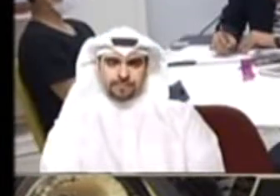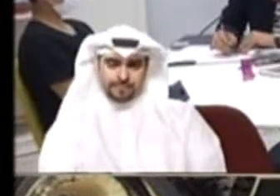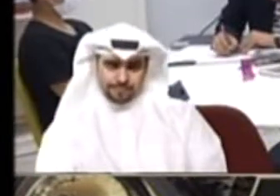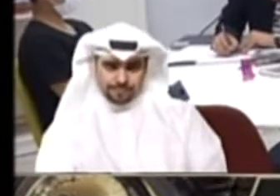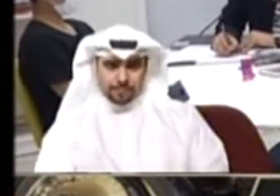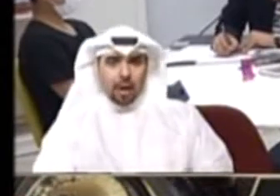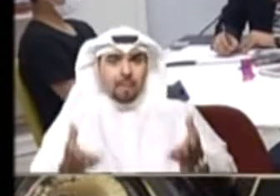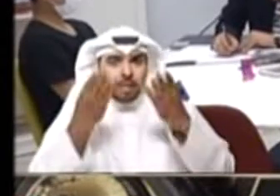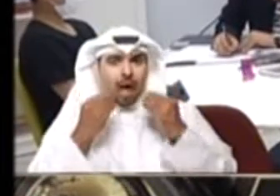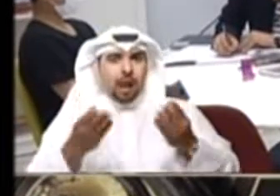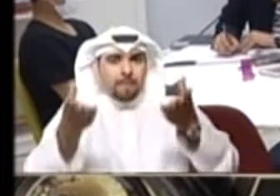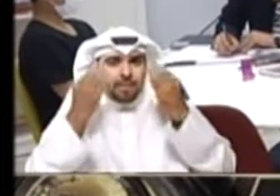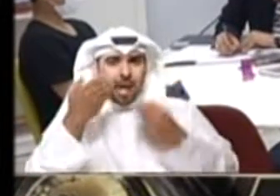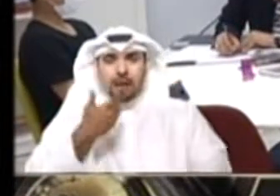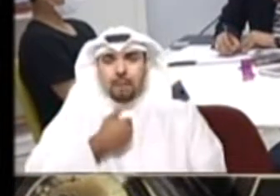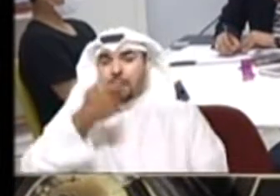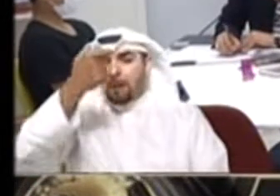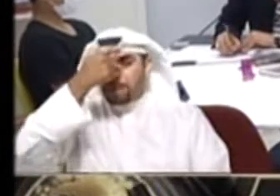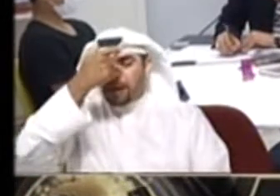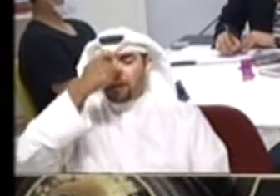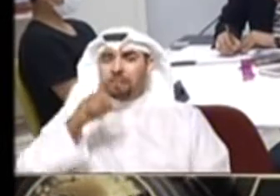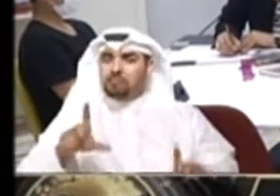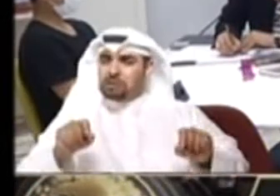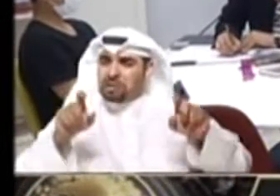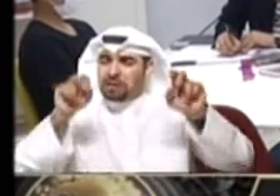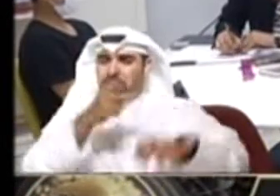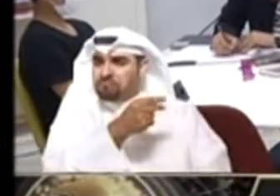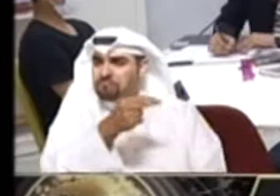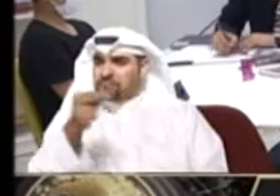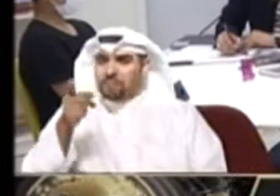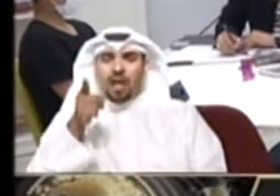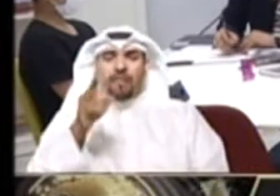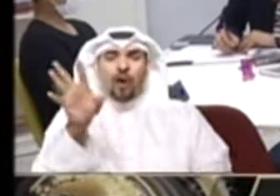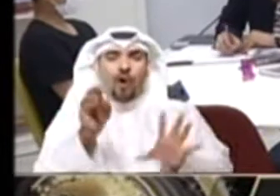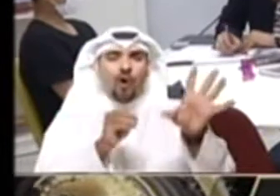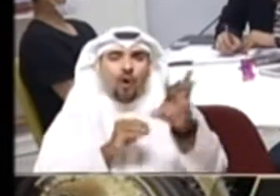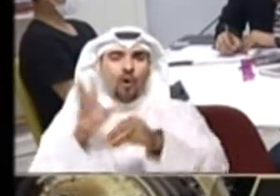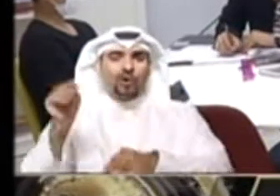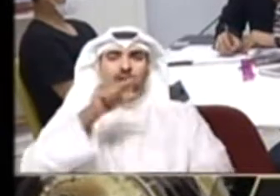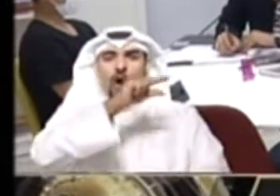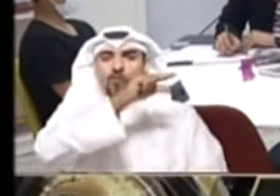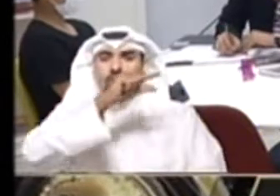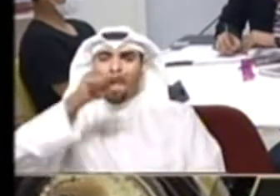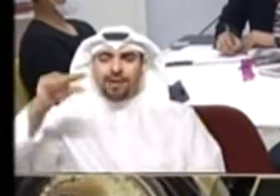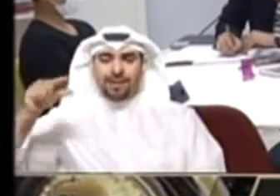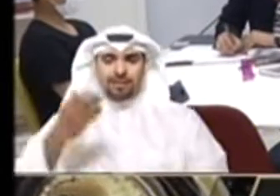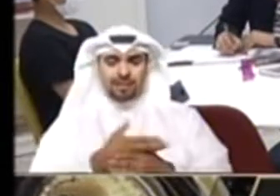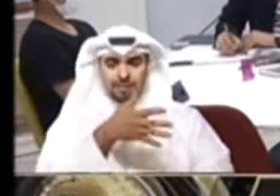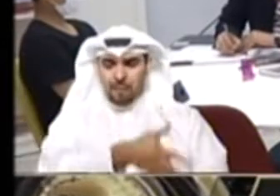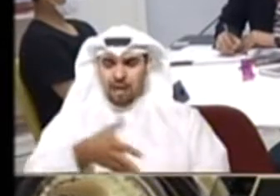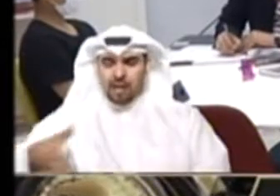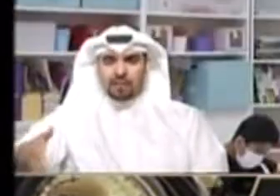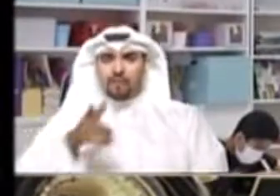أتعلم رغم ضعفي وألمي، عنوان لقصة أبطالها أطفال قرروا مجابهة الألم